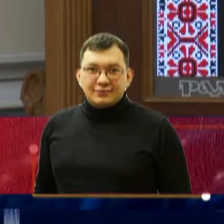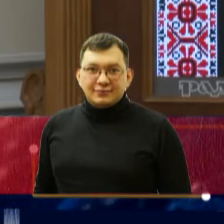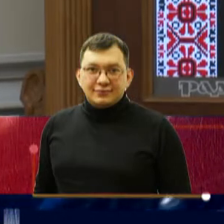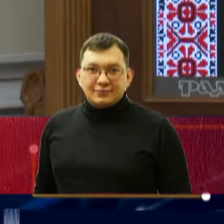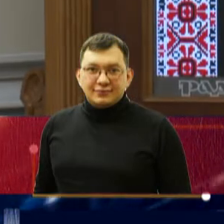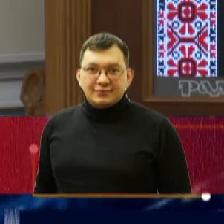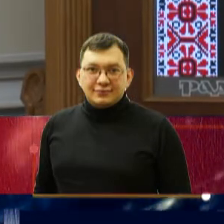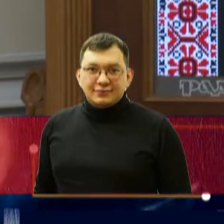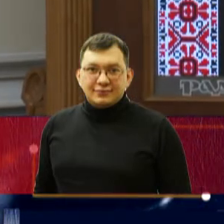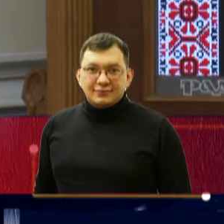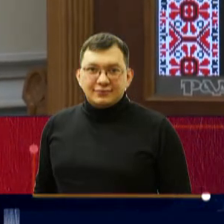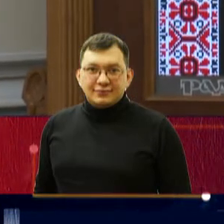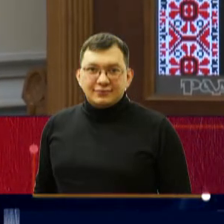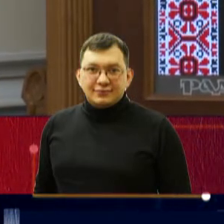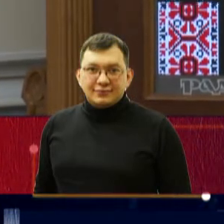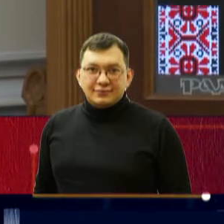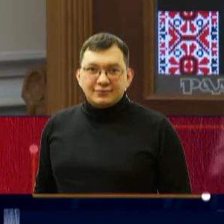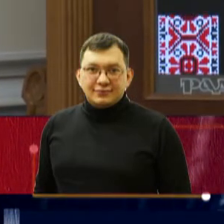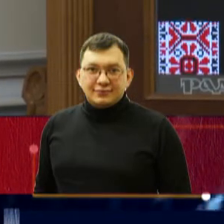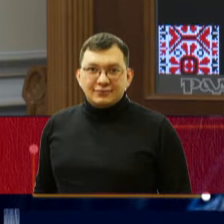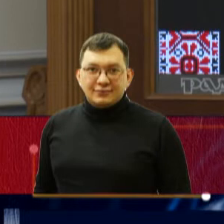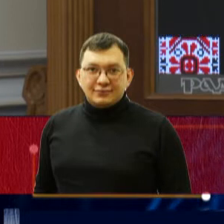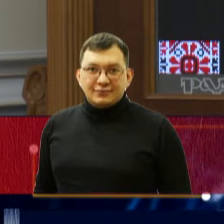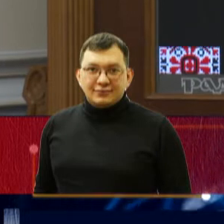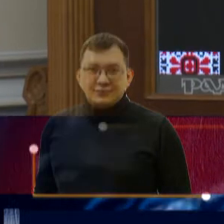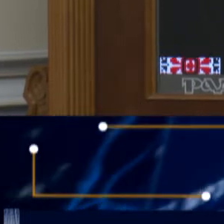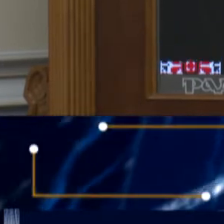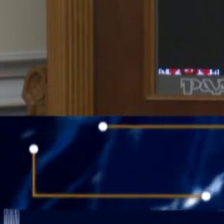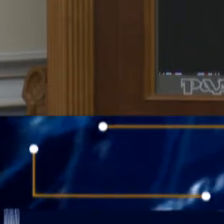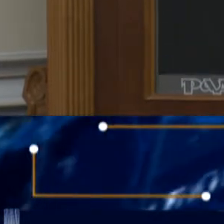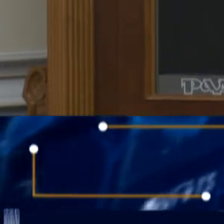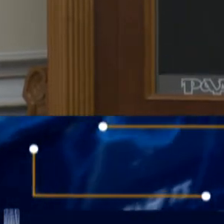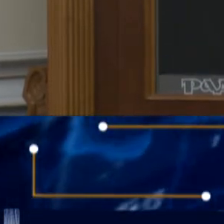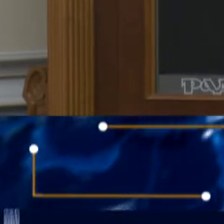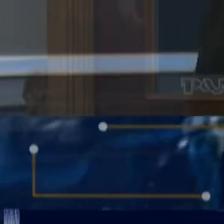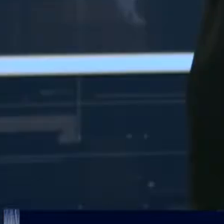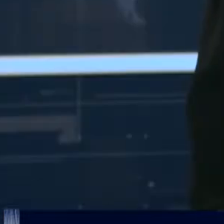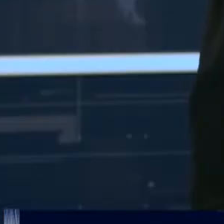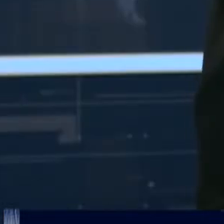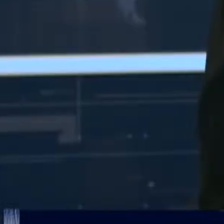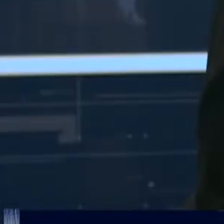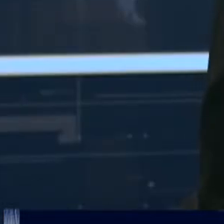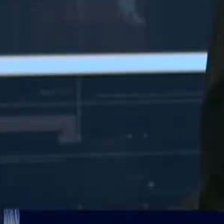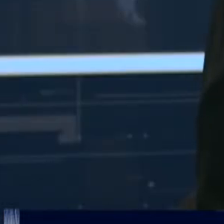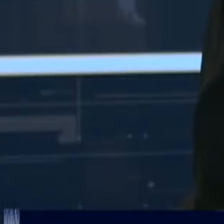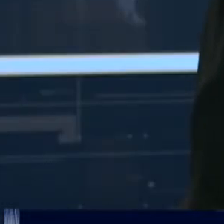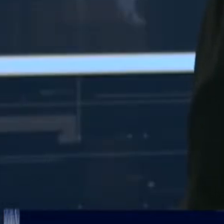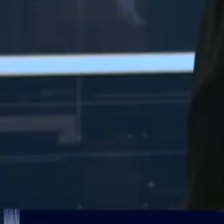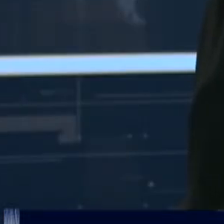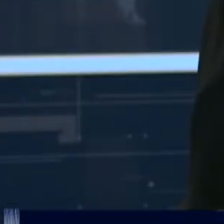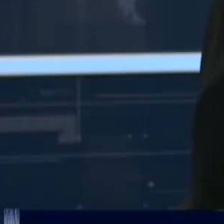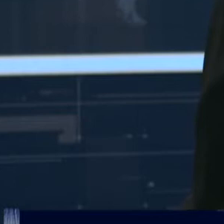них поставили галочку. Почули вас, дякую, що долучились, дякую, що були з нами. Ярослав Католик долучався